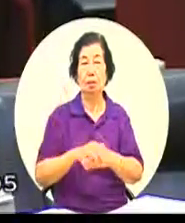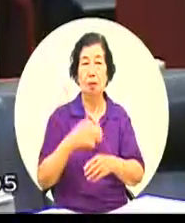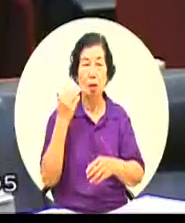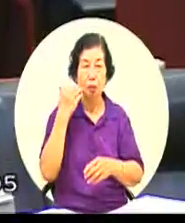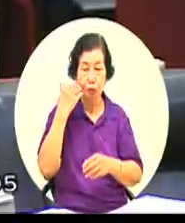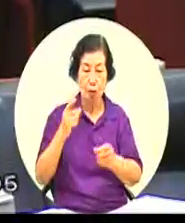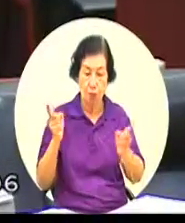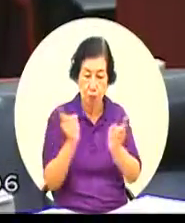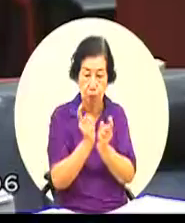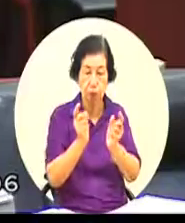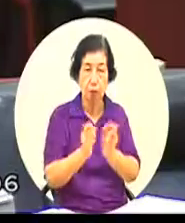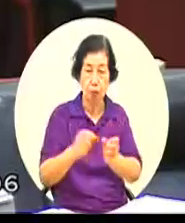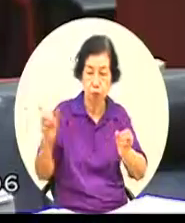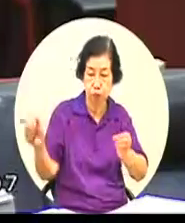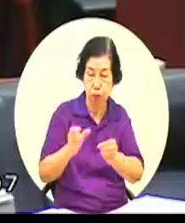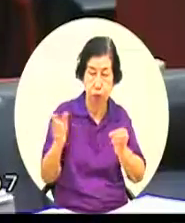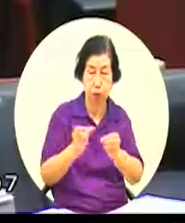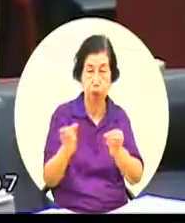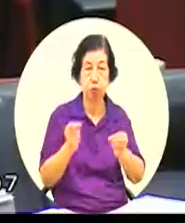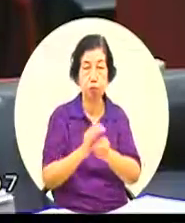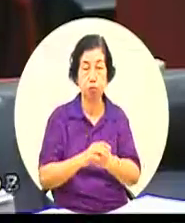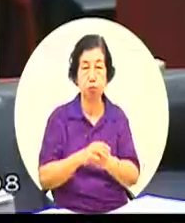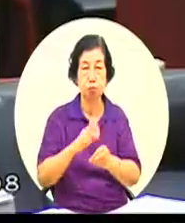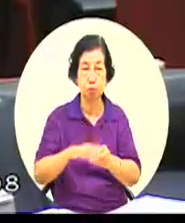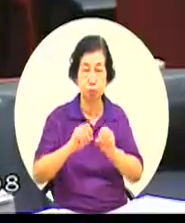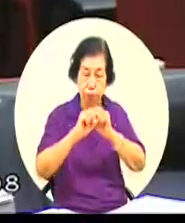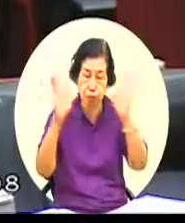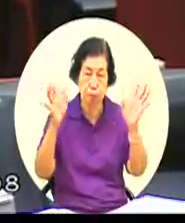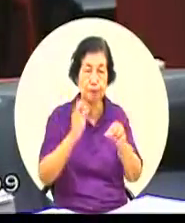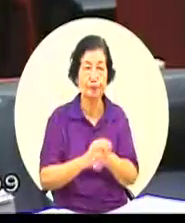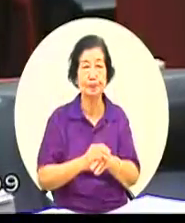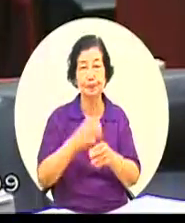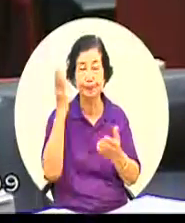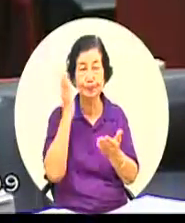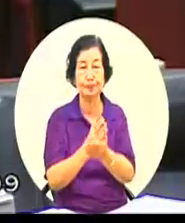色警戒区，啊，就宣布讲哎停课。